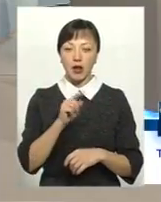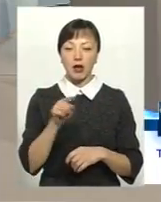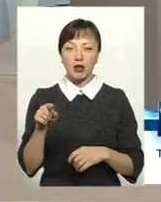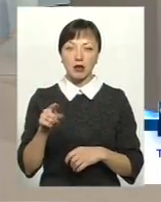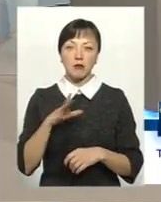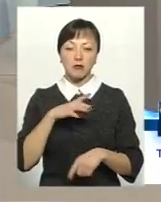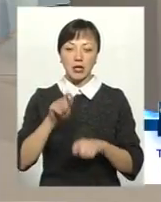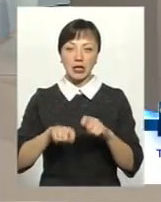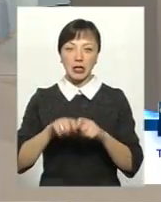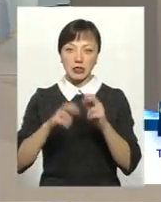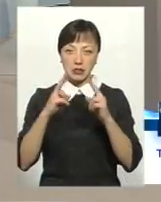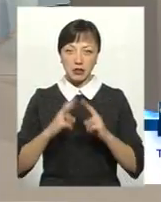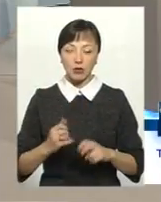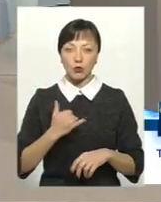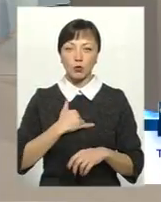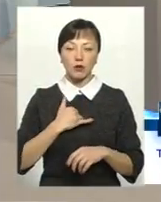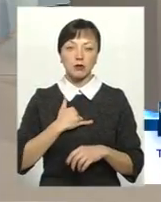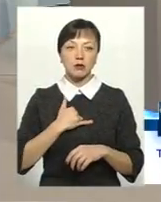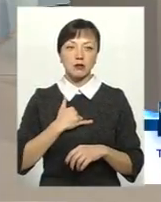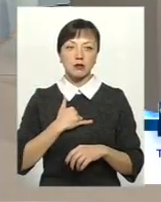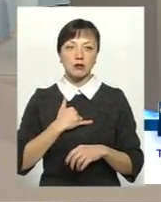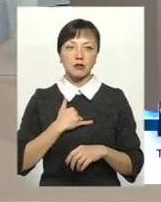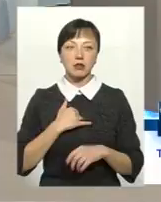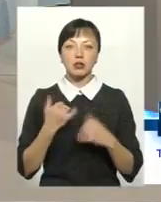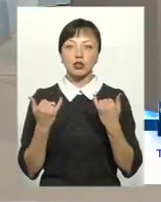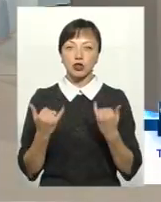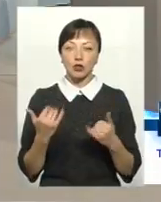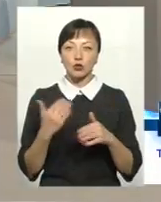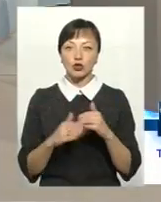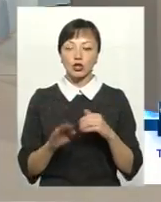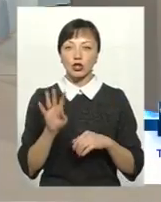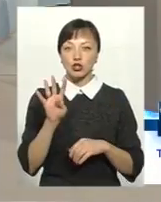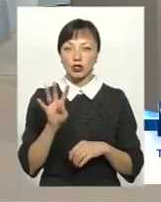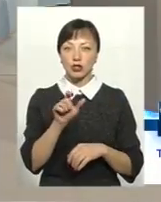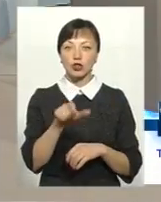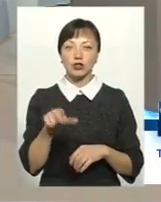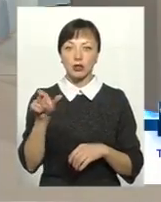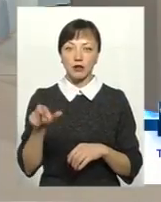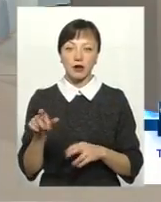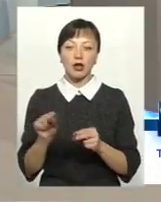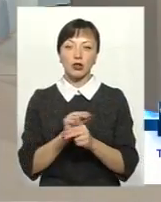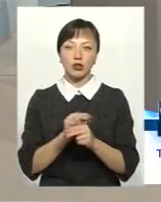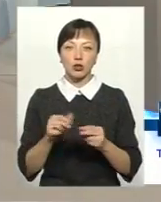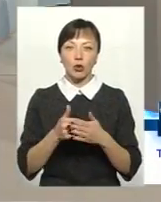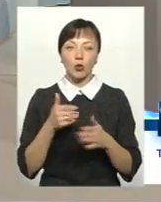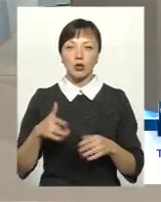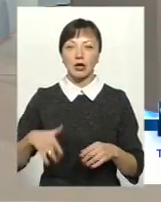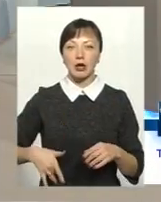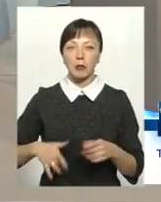проходили тестирование у нас, точно, и сейчас уже 4 человека прошло лечение от гепатита